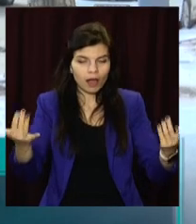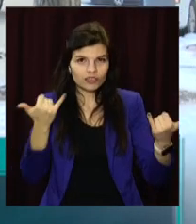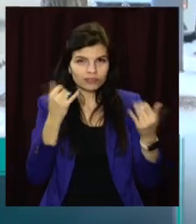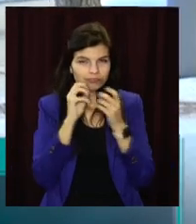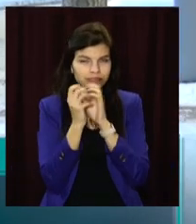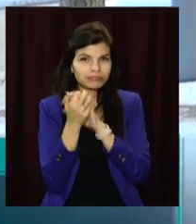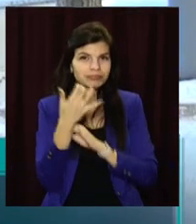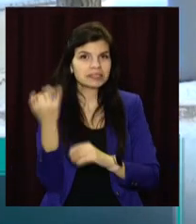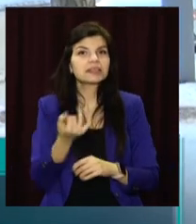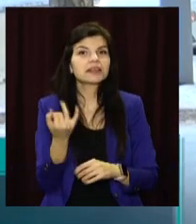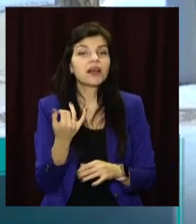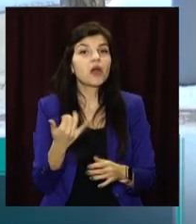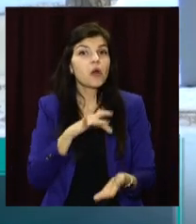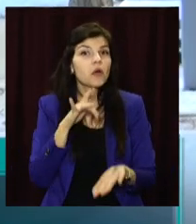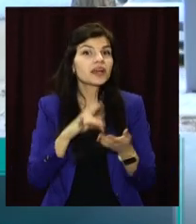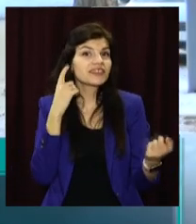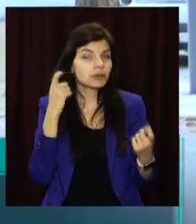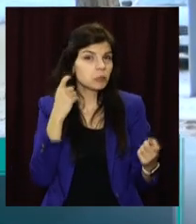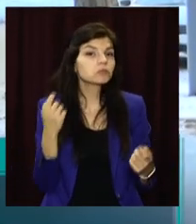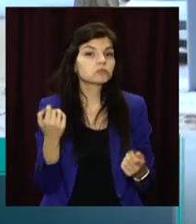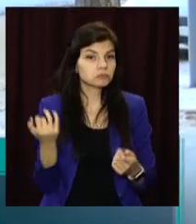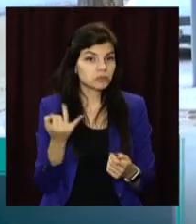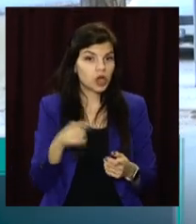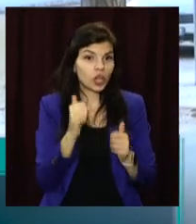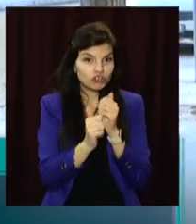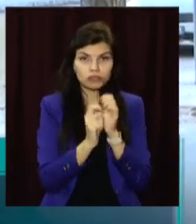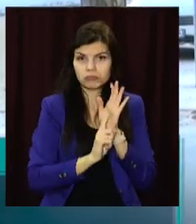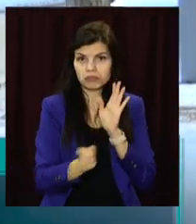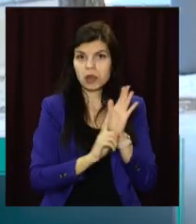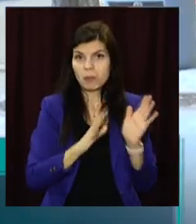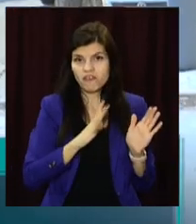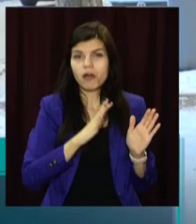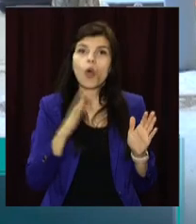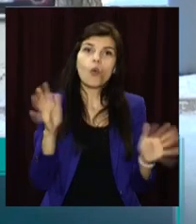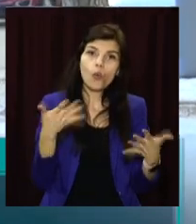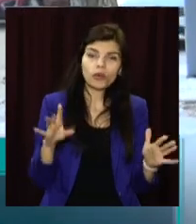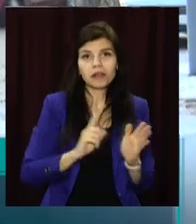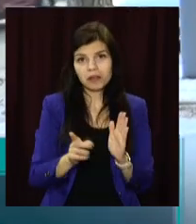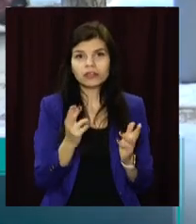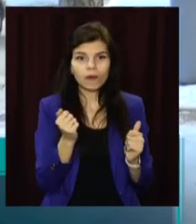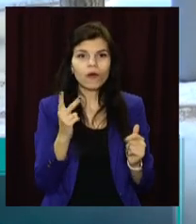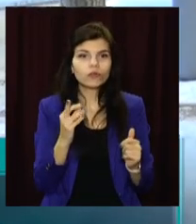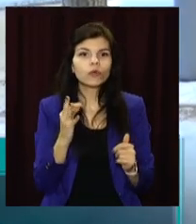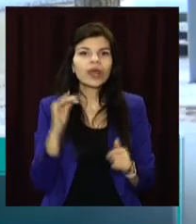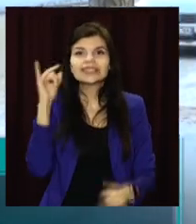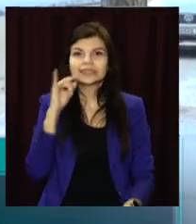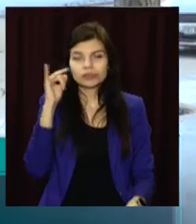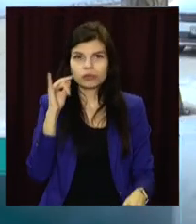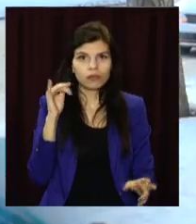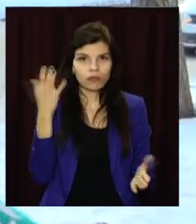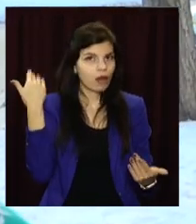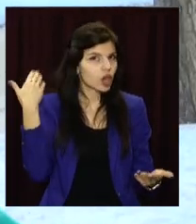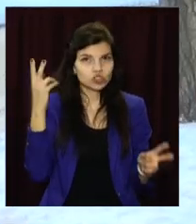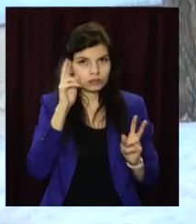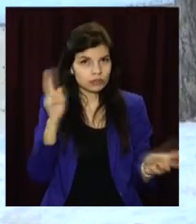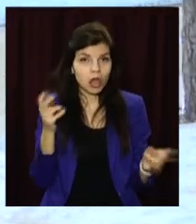информация о нашем городе, казалось бы, тут очень часто бываешь, гуляешь, но какие-то такие моменты узнаешь, которые раньше не знал.